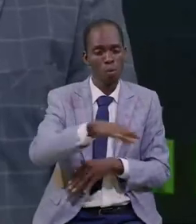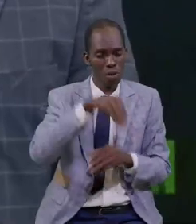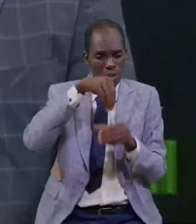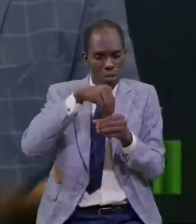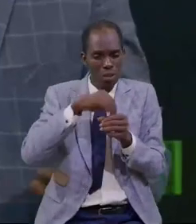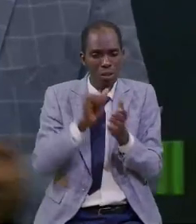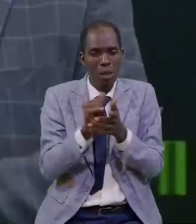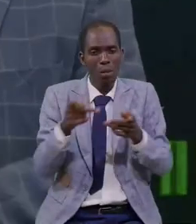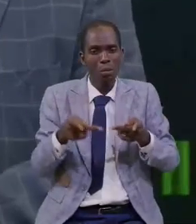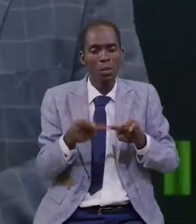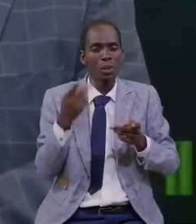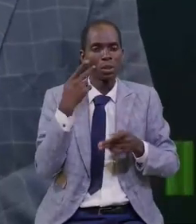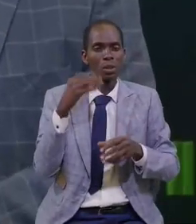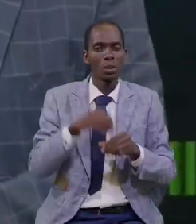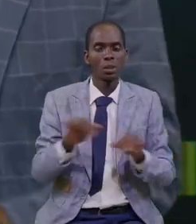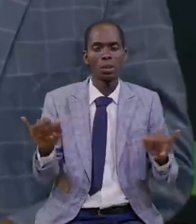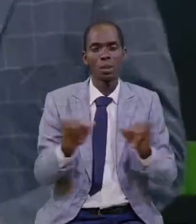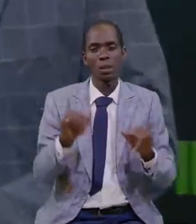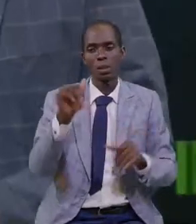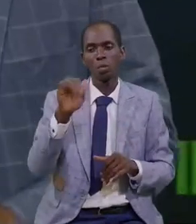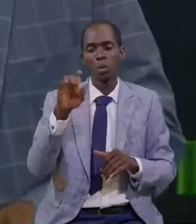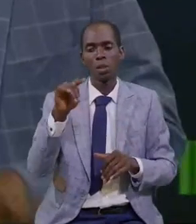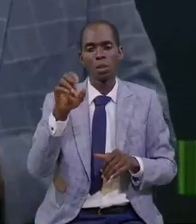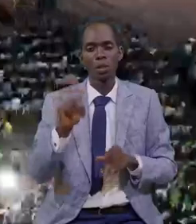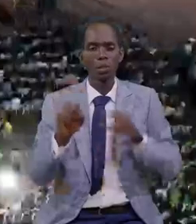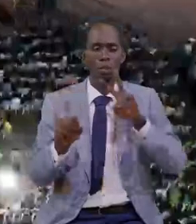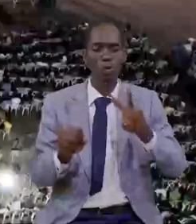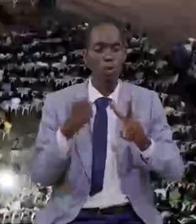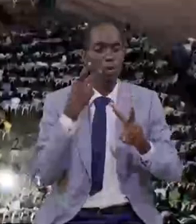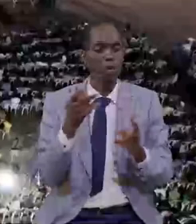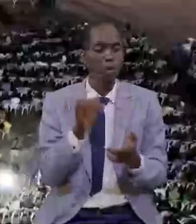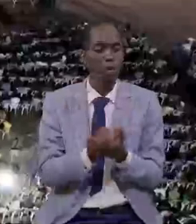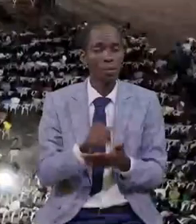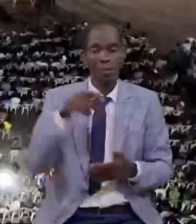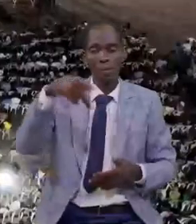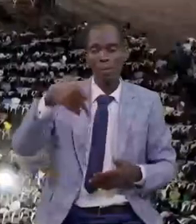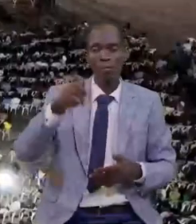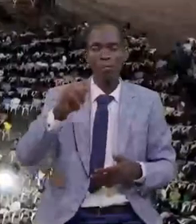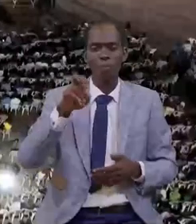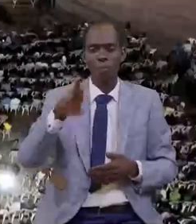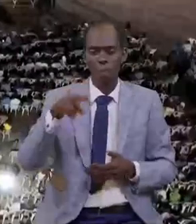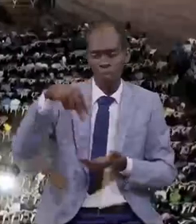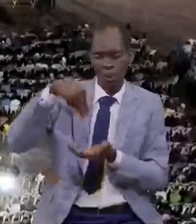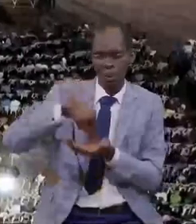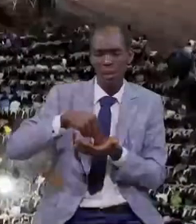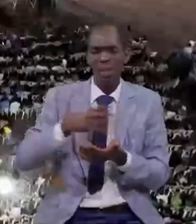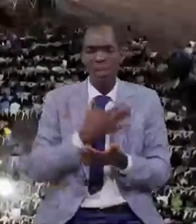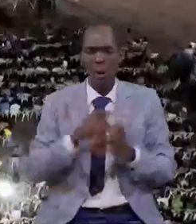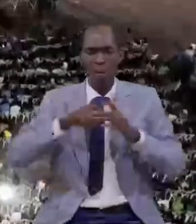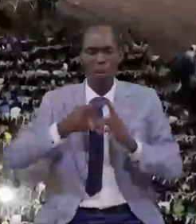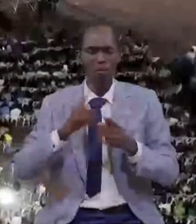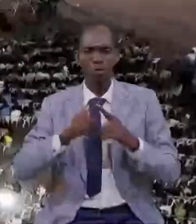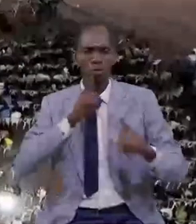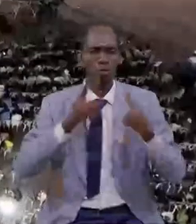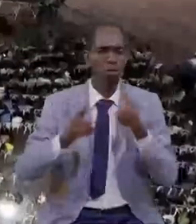dans ce chapitre 2 des actes pierre se leva et il a dit ce qu' n'a il ne pouvait jamais dire par le